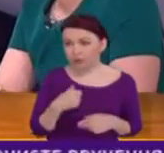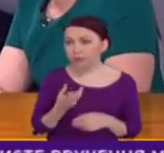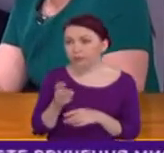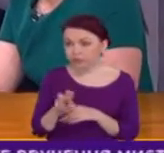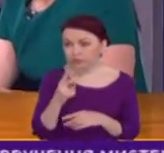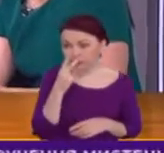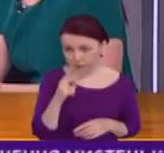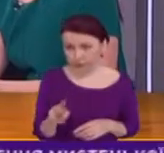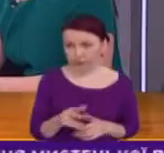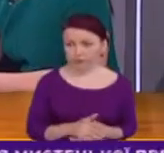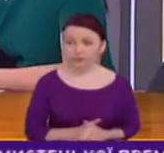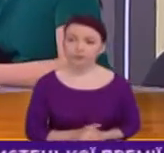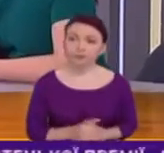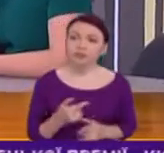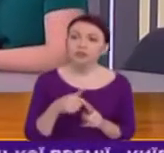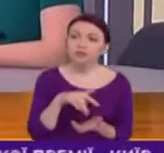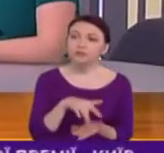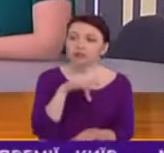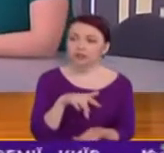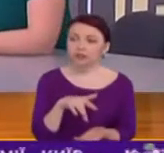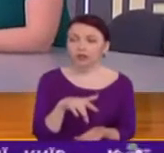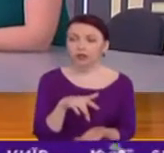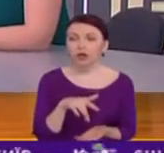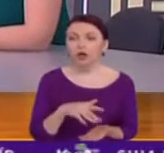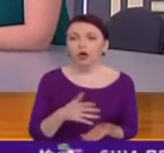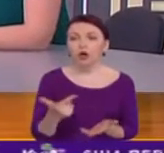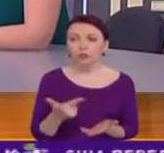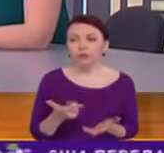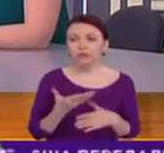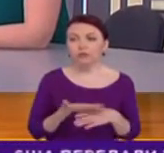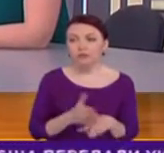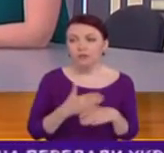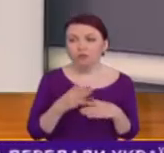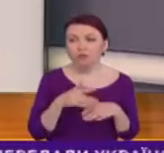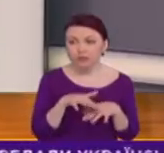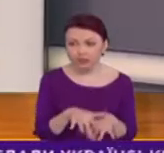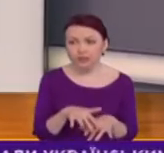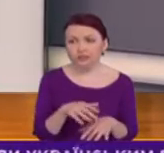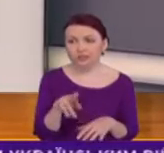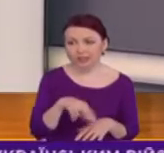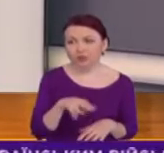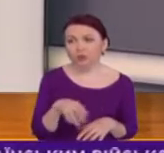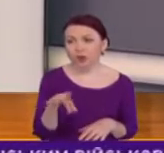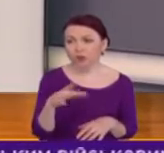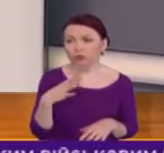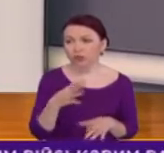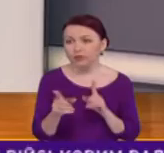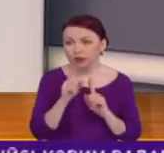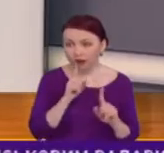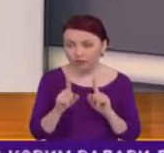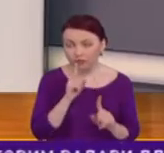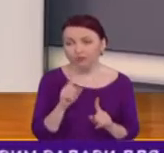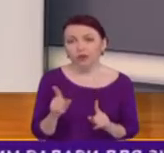нас у центрі громадської взаємодії у Деснянському районі була нарада, і Анна